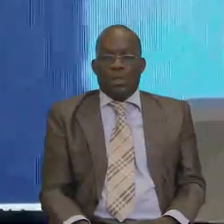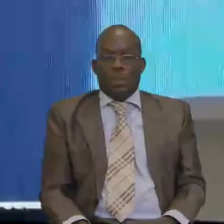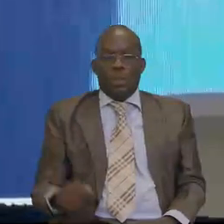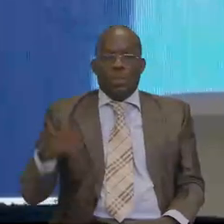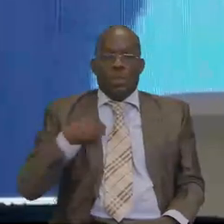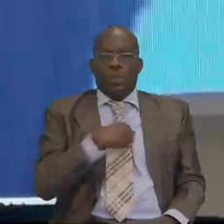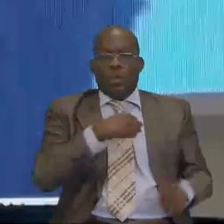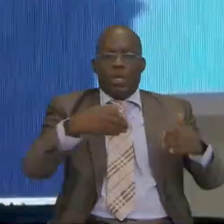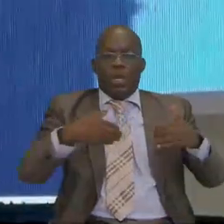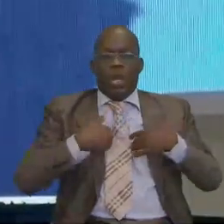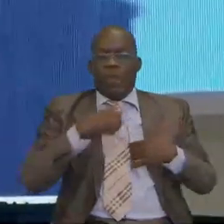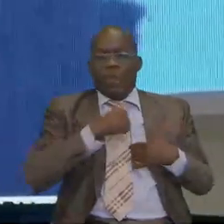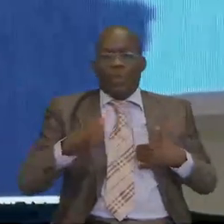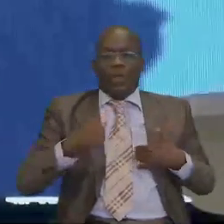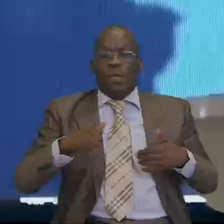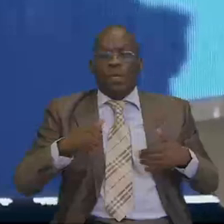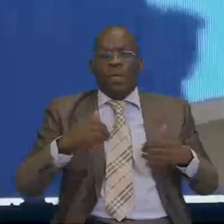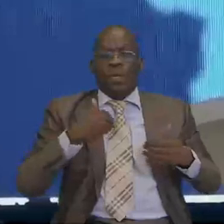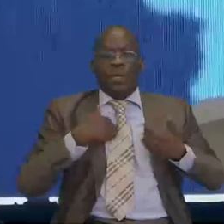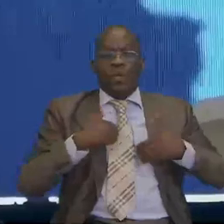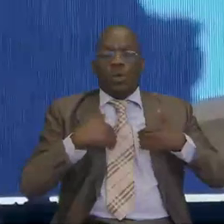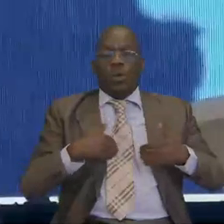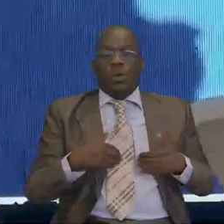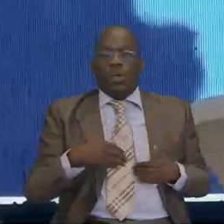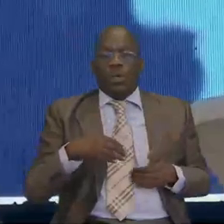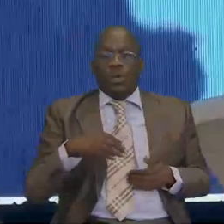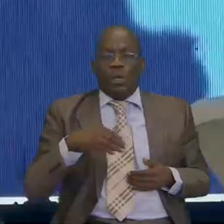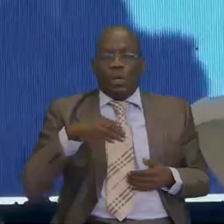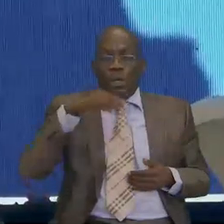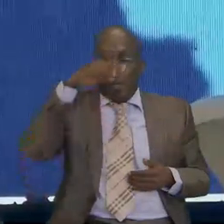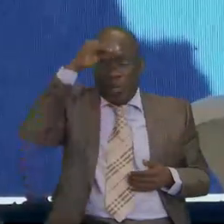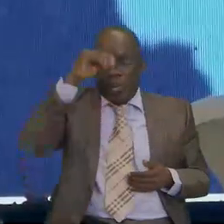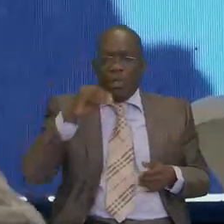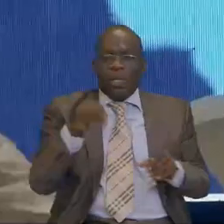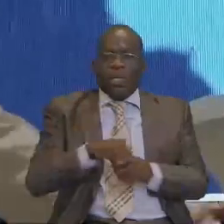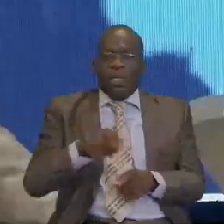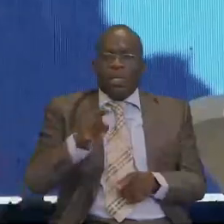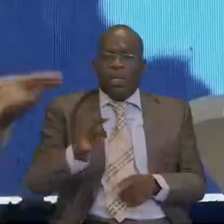Nous avions un jeune homme au Nigeria.